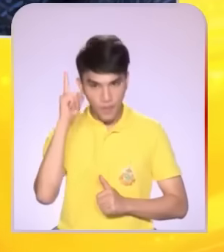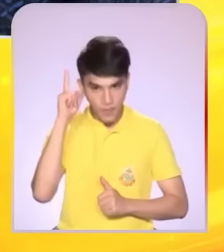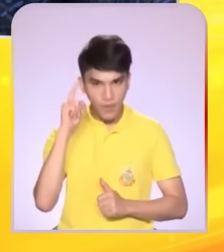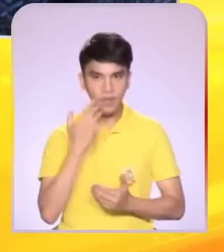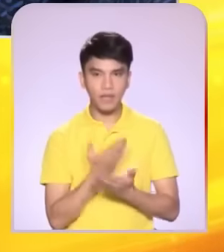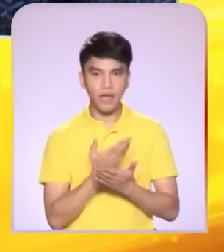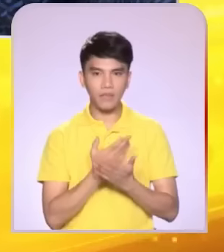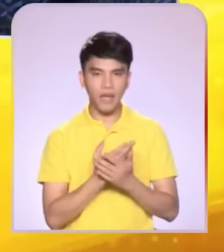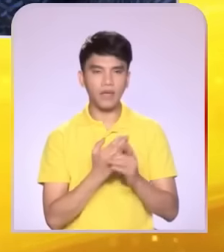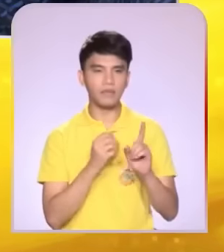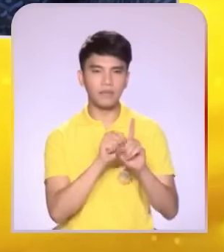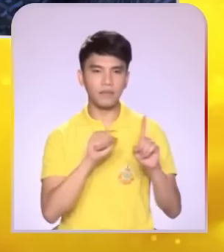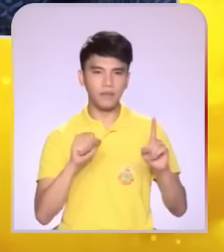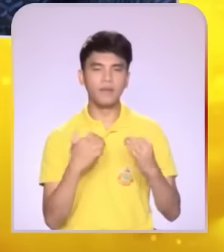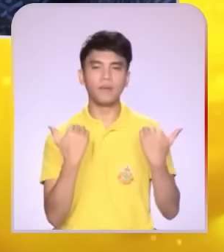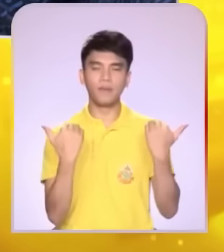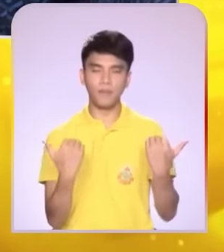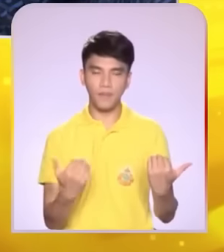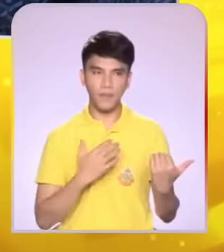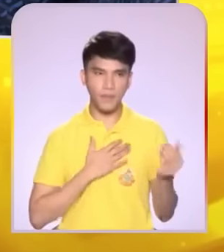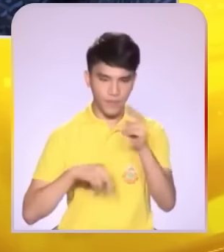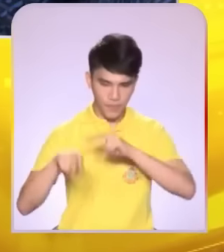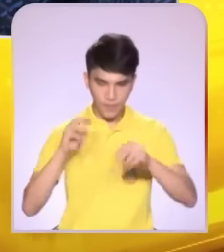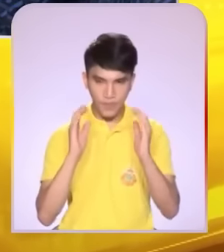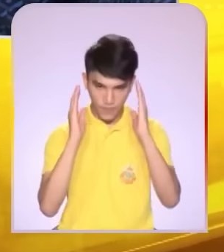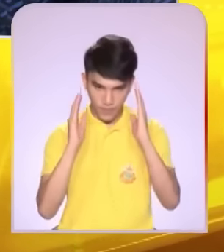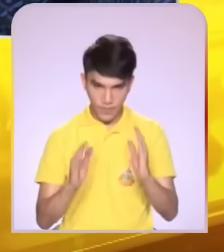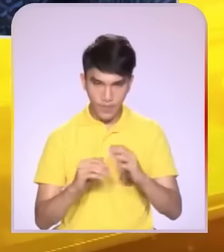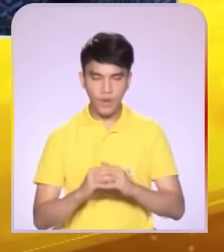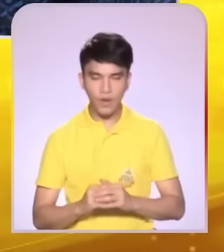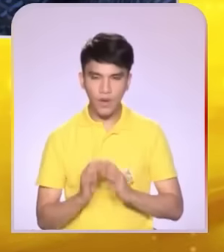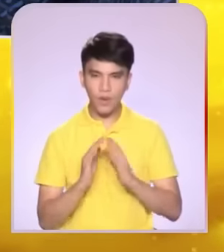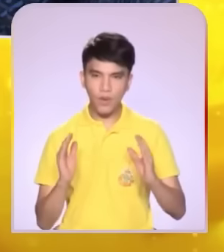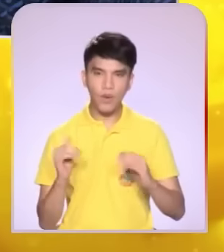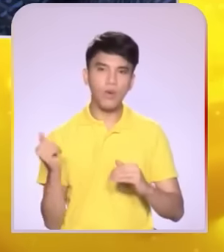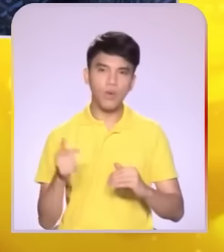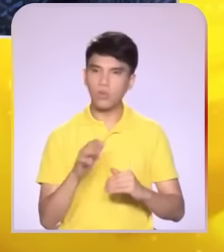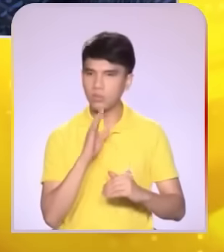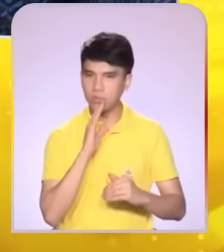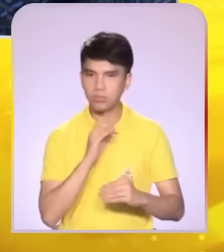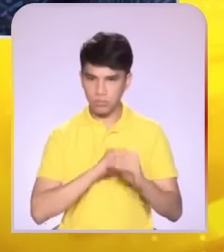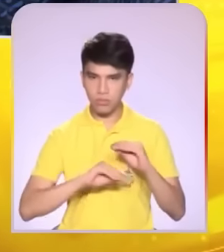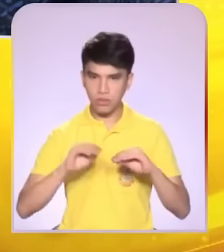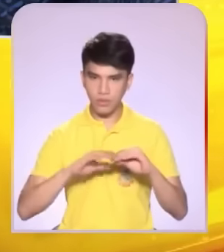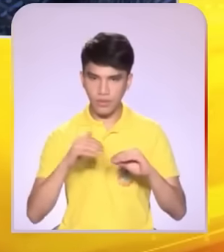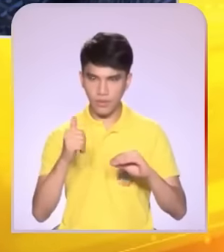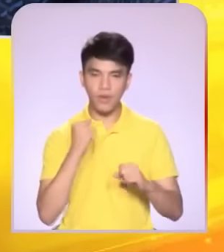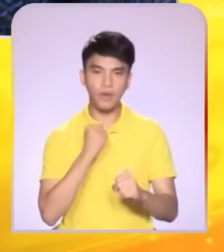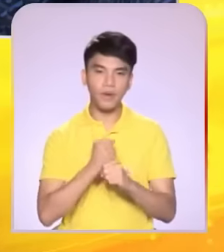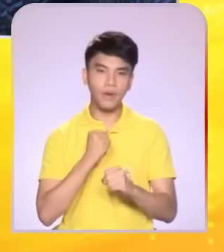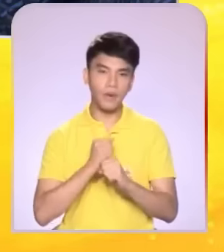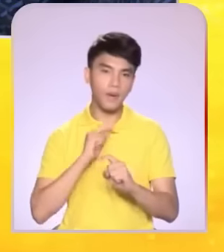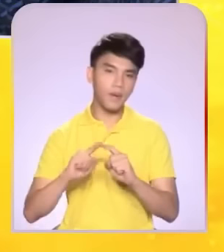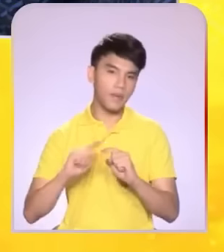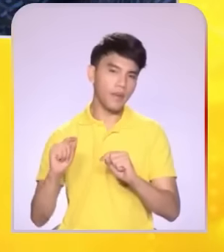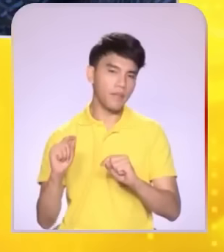ให้พี่เดือนละแสนเนี่ยมันกับที่พี่ไปดูแลคนเนี่ย ครับ พี่ดูแลมากกว่านี้ถ้าพอให้พี่มากกว่านี้พอจะทำอะไรพอเ